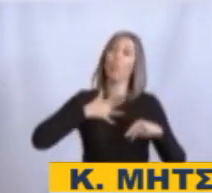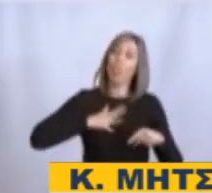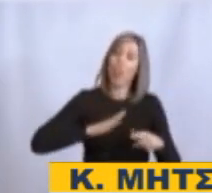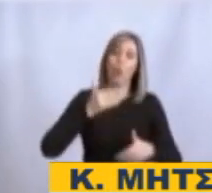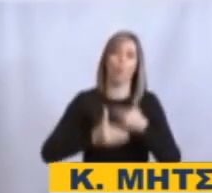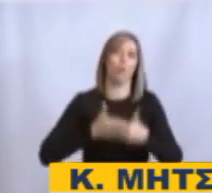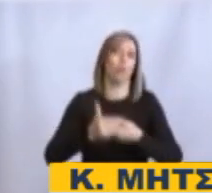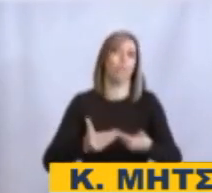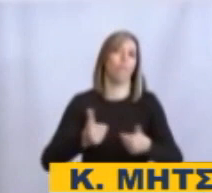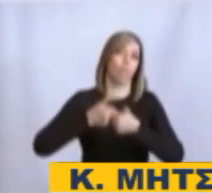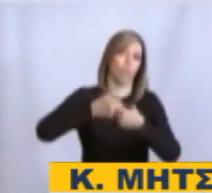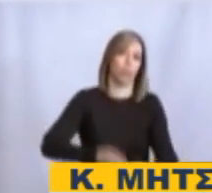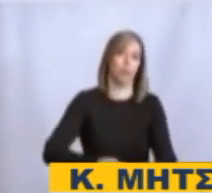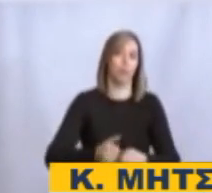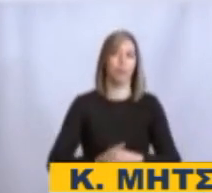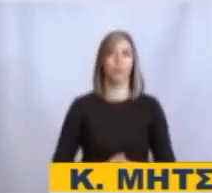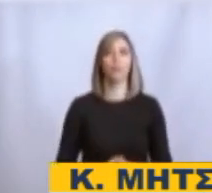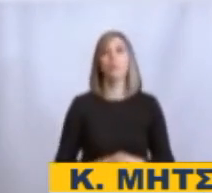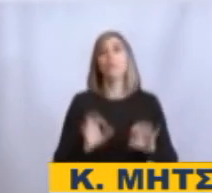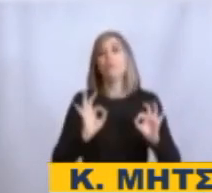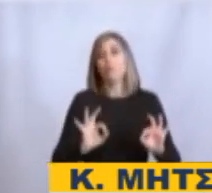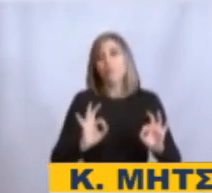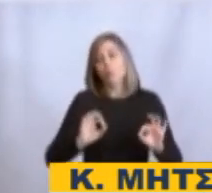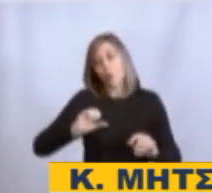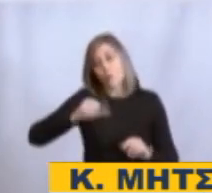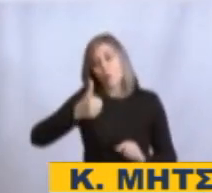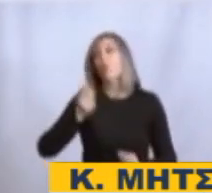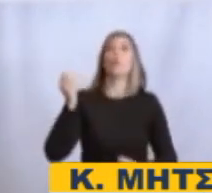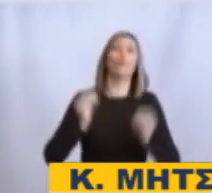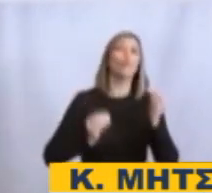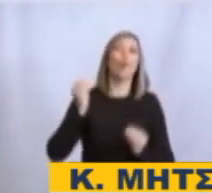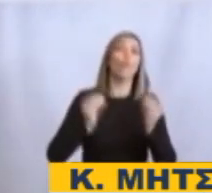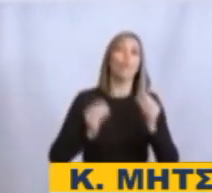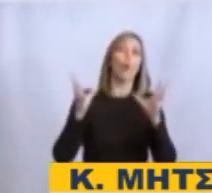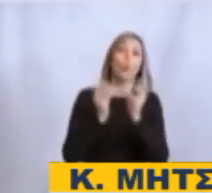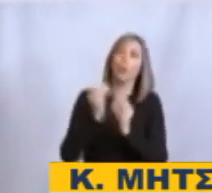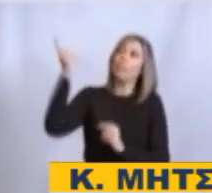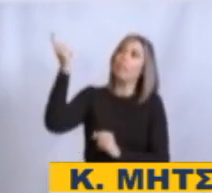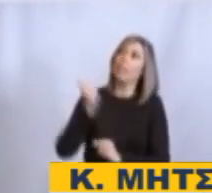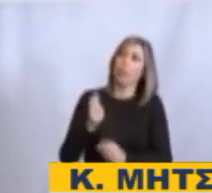το τεράστιο πρόβλημα των εκκρεμών συντάξεων δεν έχει ιδεολογικό πρόσημο.